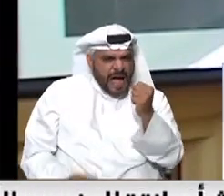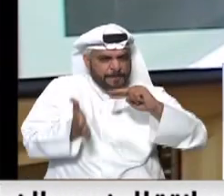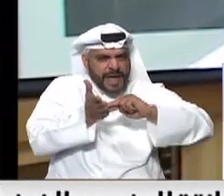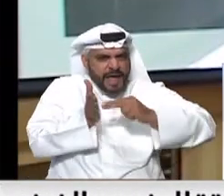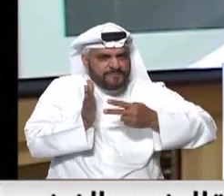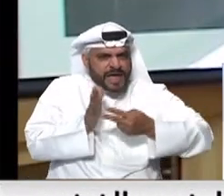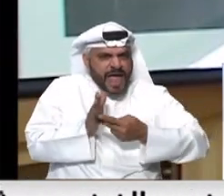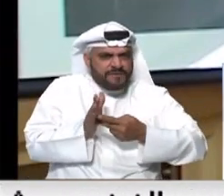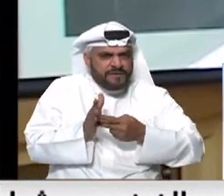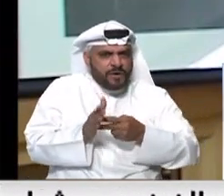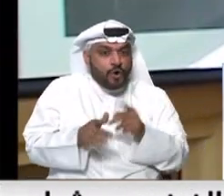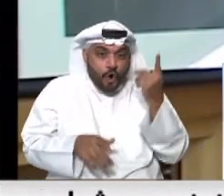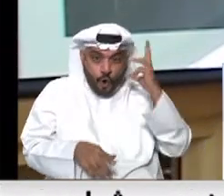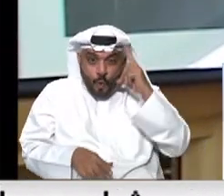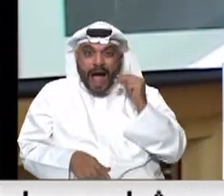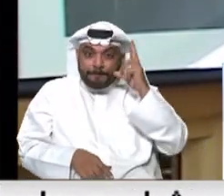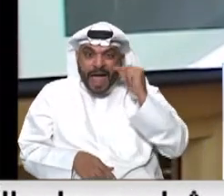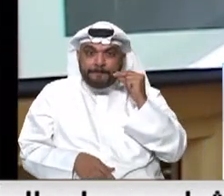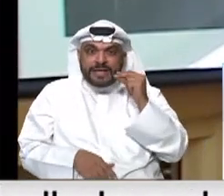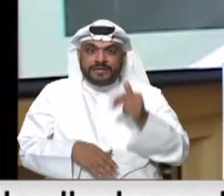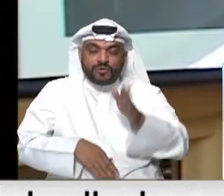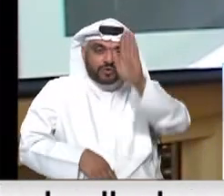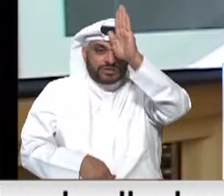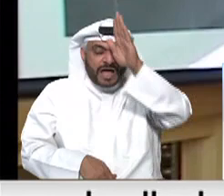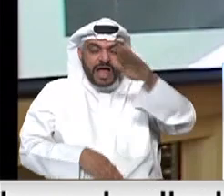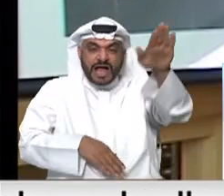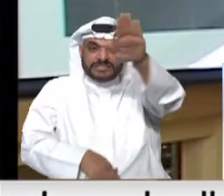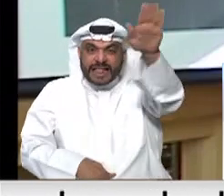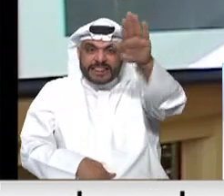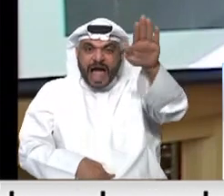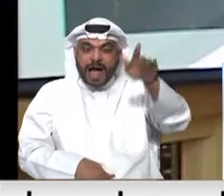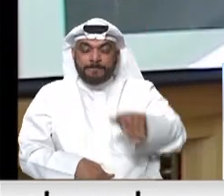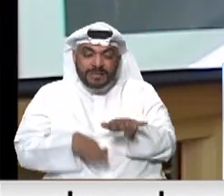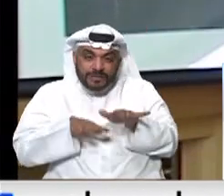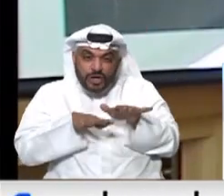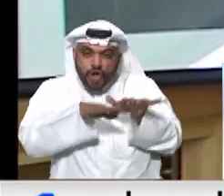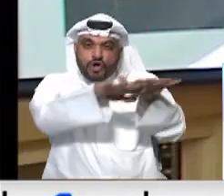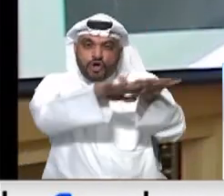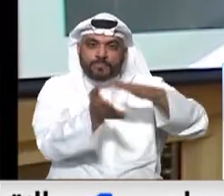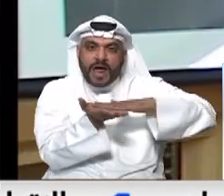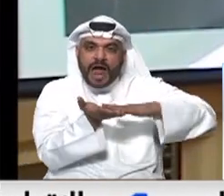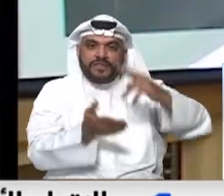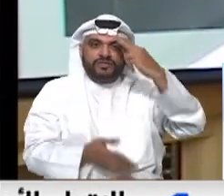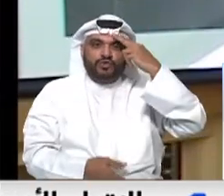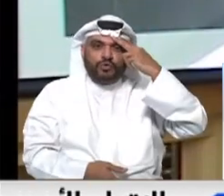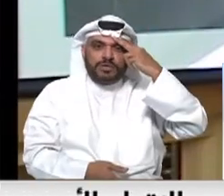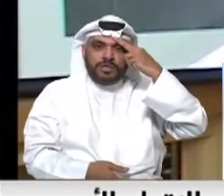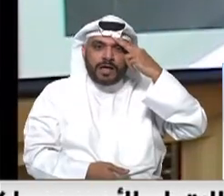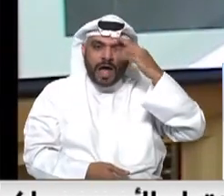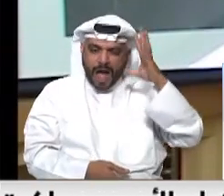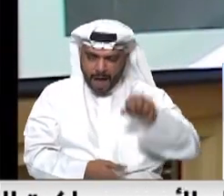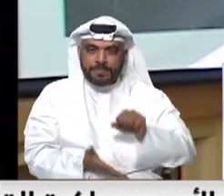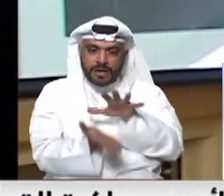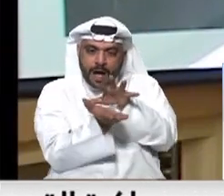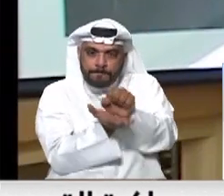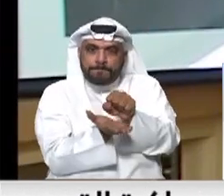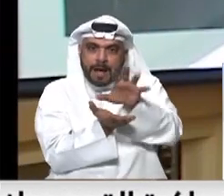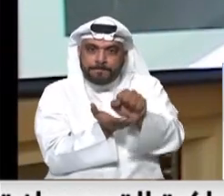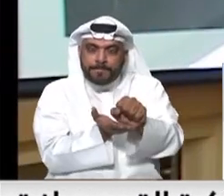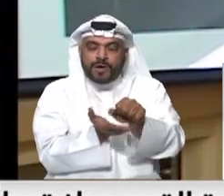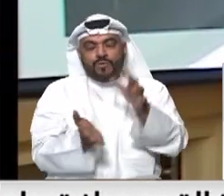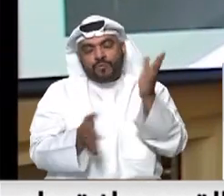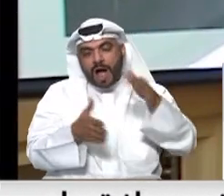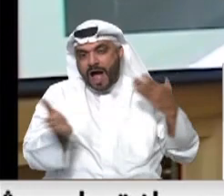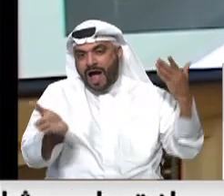صدام حسين نحو السعودية، ومع فشل المفاوضات بدأت العمليات العسكرية التي دارت حسب الخطة وتم تحرير